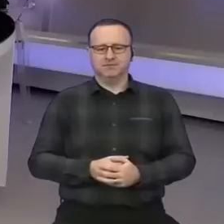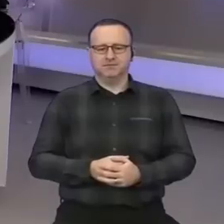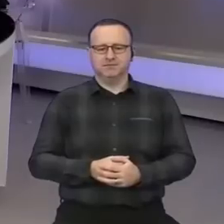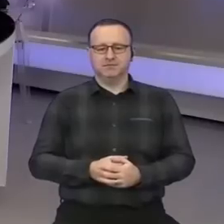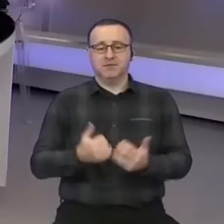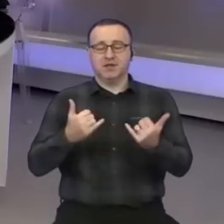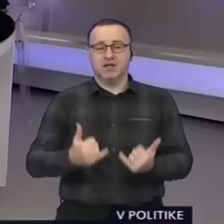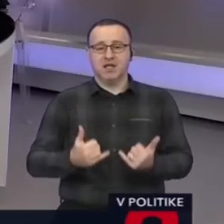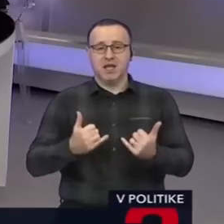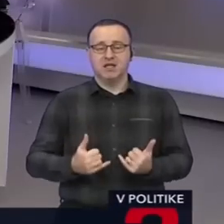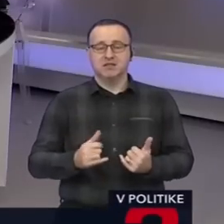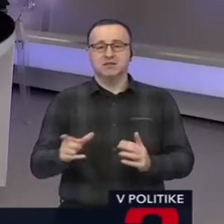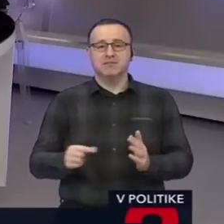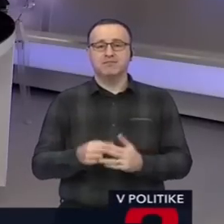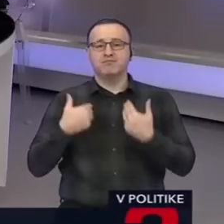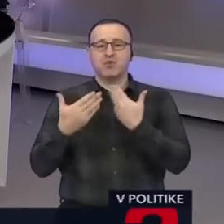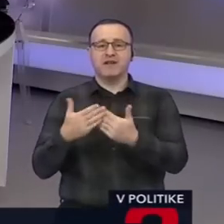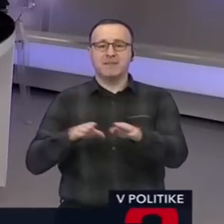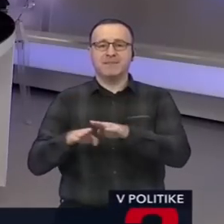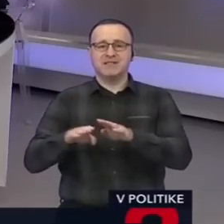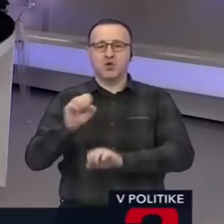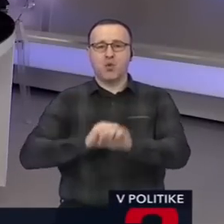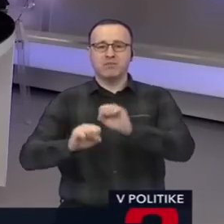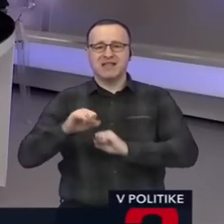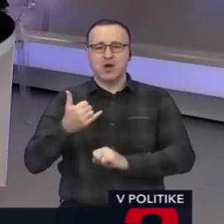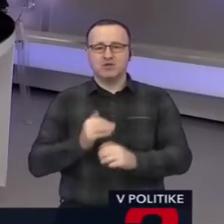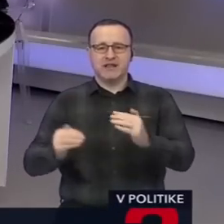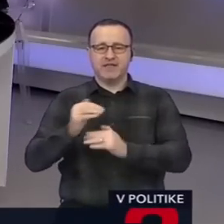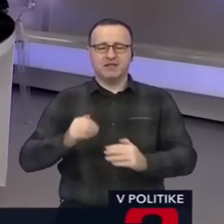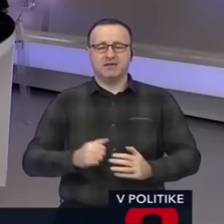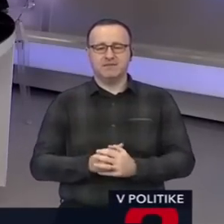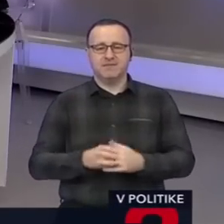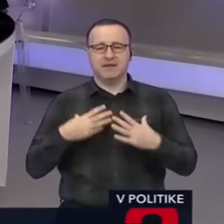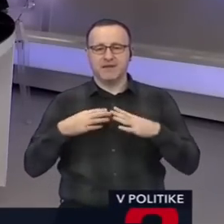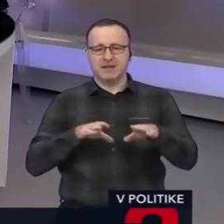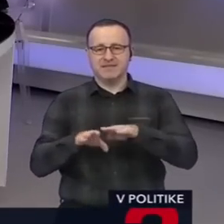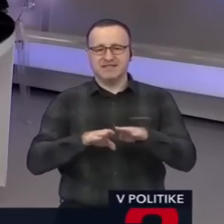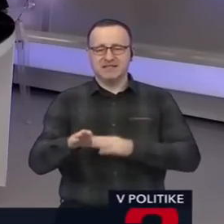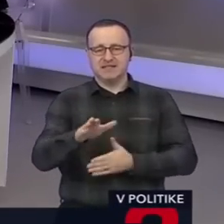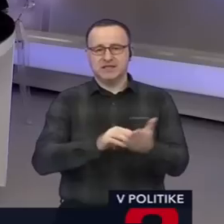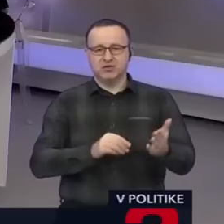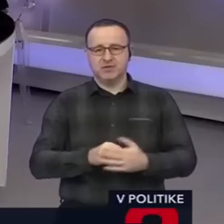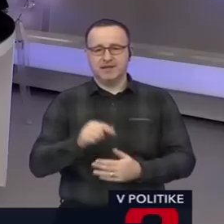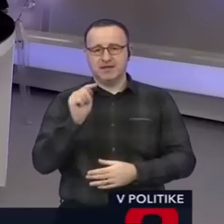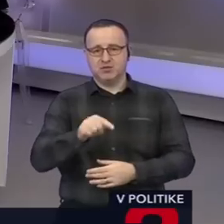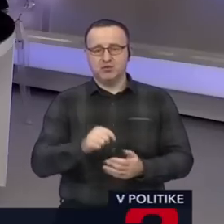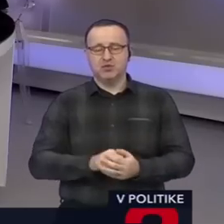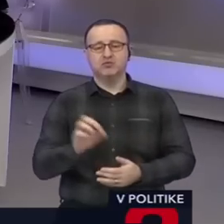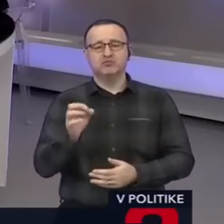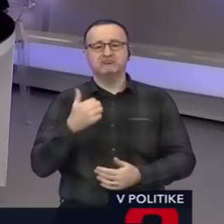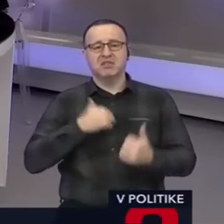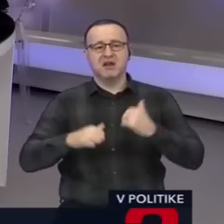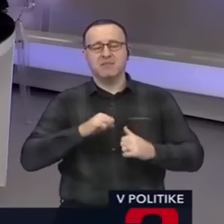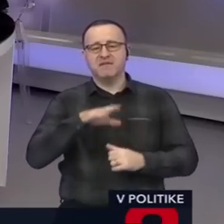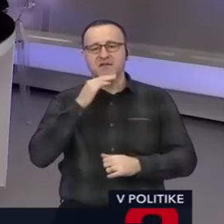No a dnes s povereným ministrom obrany Jaroslavom Naďom. Dobrý deň. Dobrý deň, prajem. Pán minister, začnime tým, čo trápi mnohých